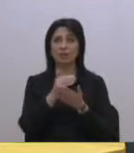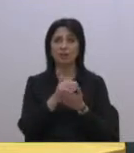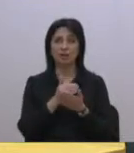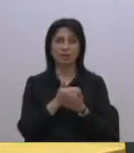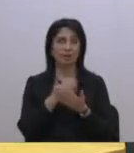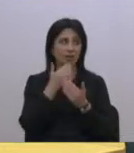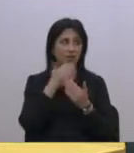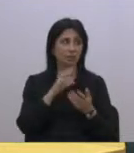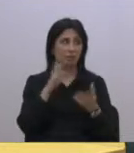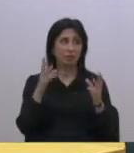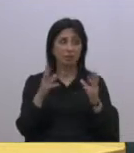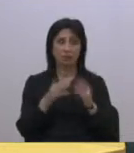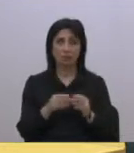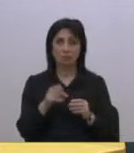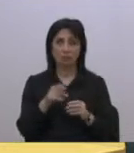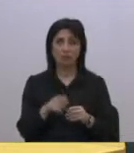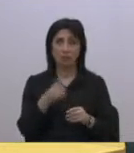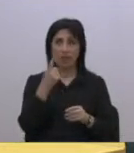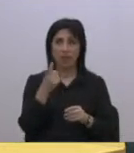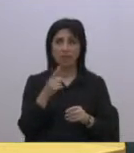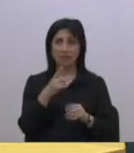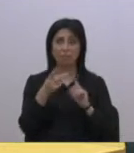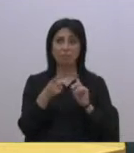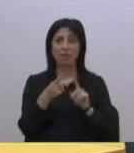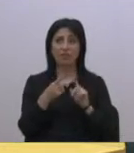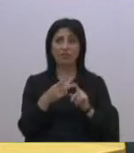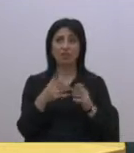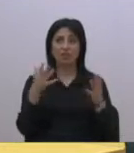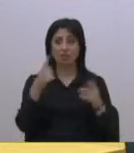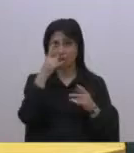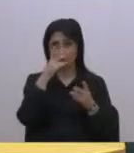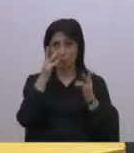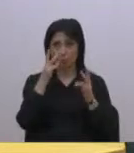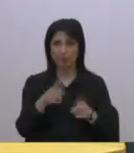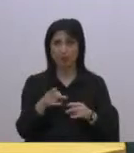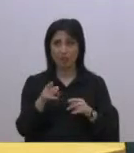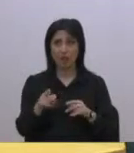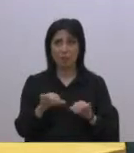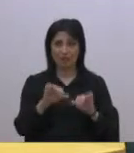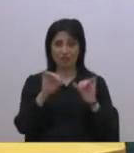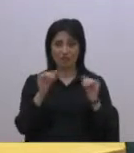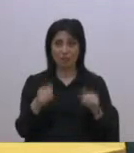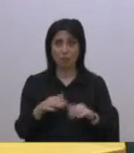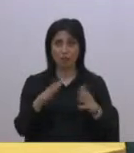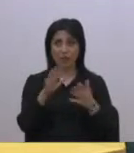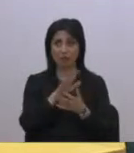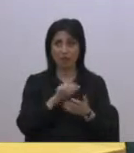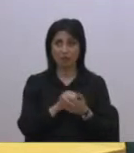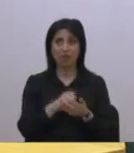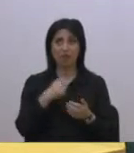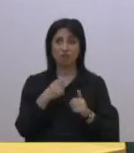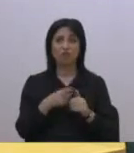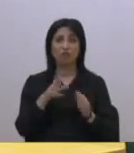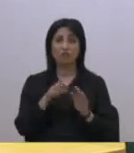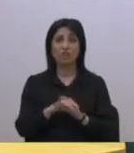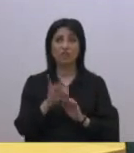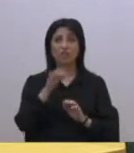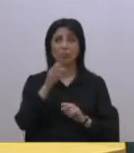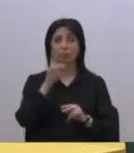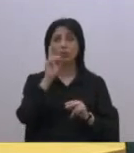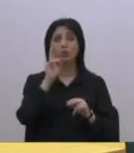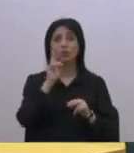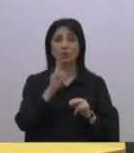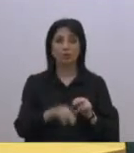ჯამში მაგას ვიზახტი, რომ როდესაც ეს მეორე დიდი უბედურებაც ამ ფორმით დაინგრა, ჩვენ ჩავთვალეთ, რომ ისტორია